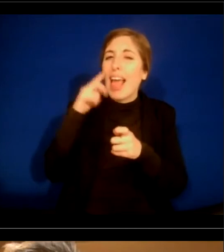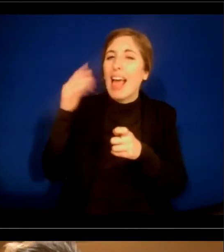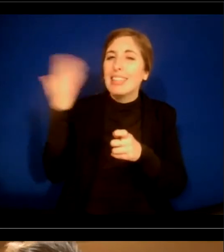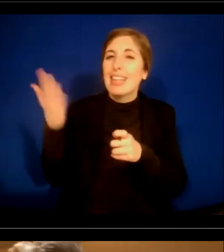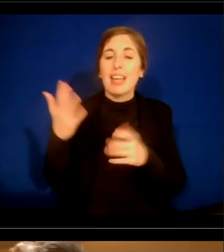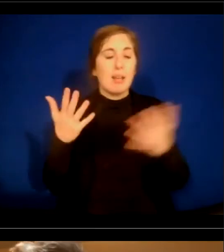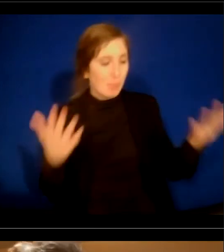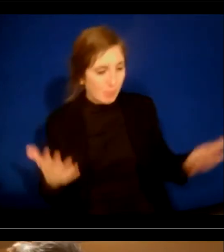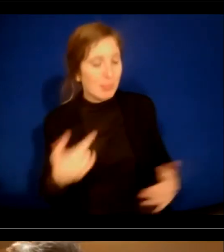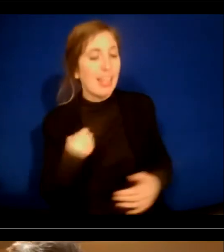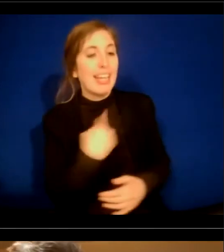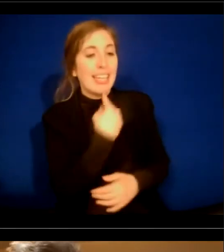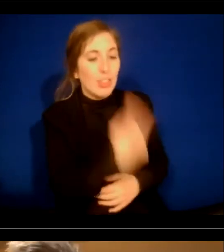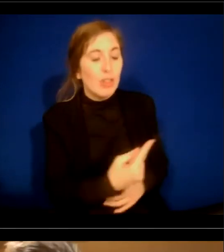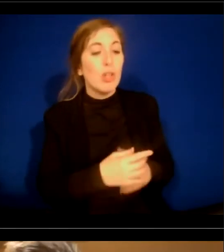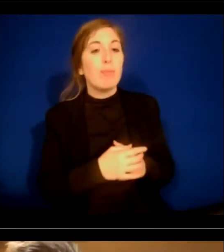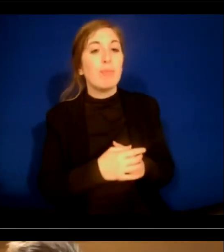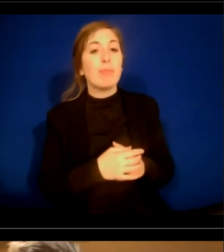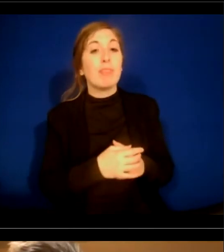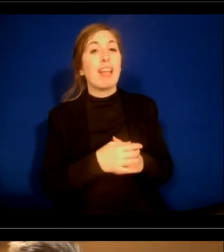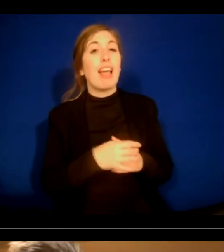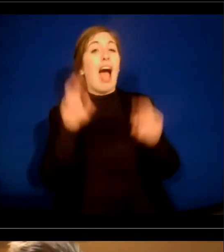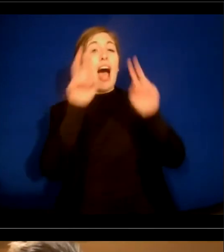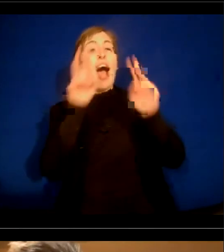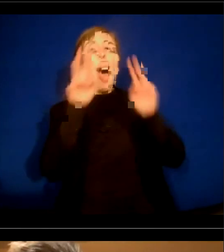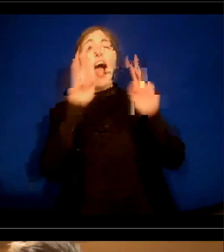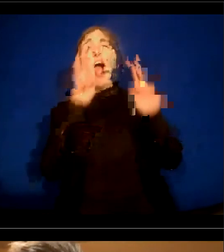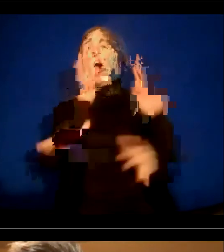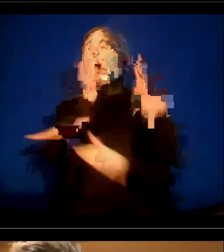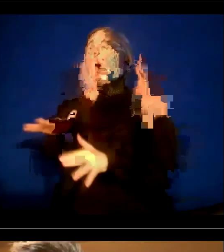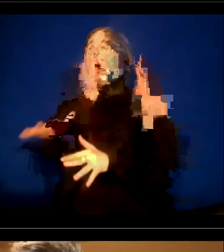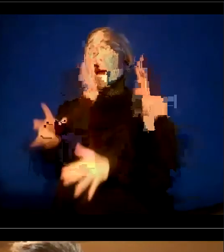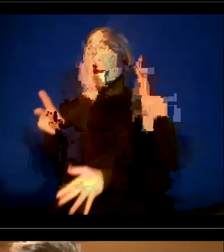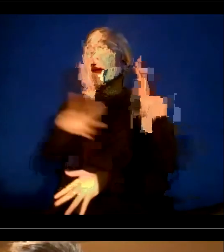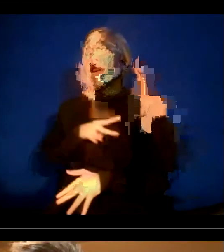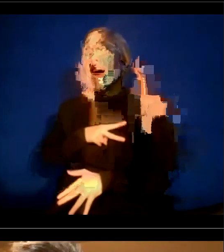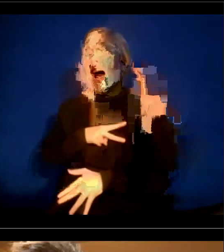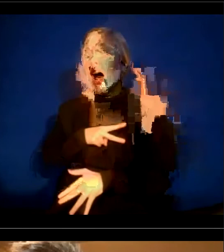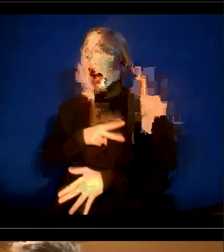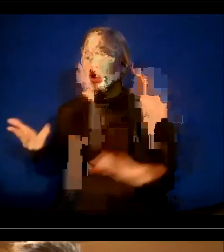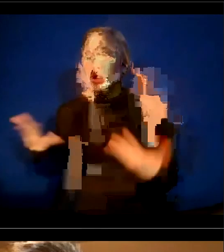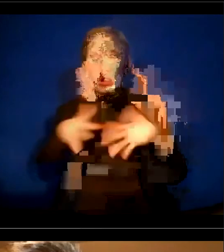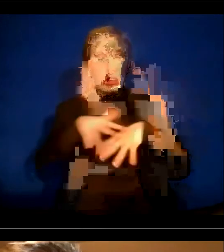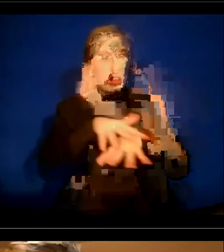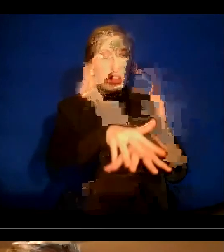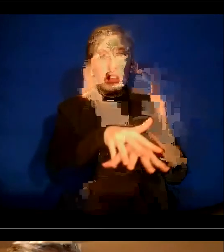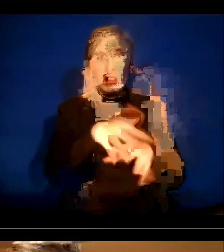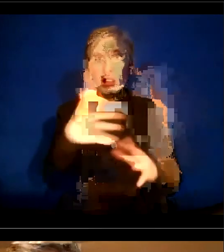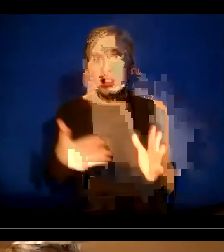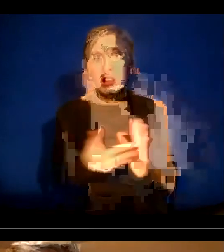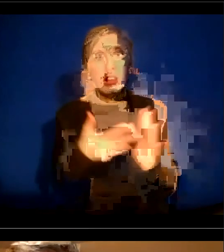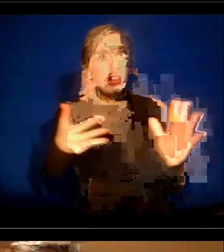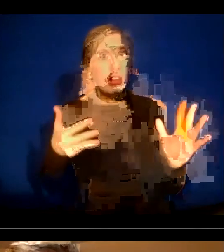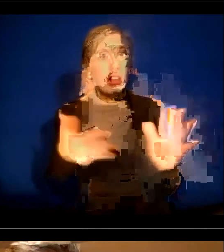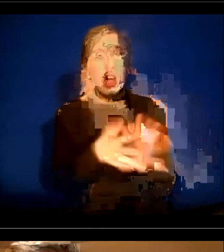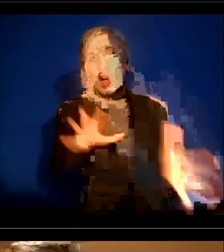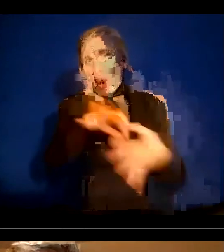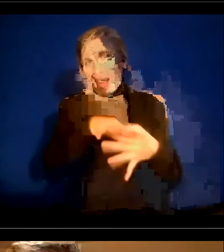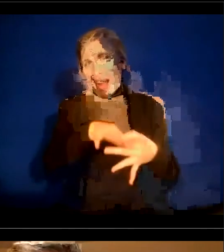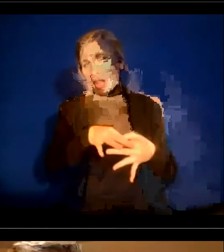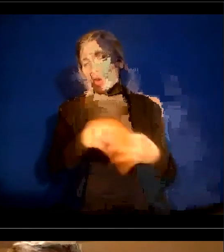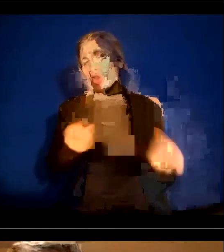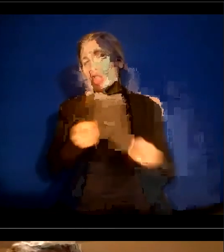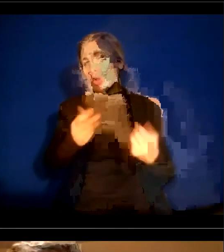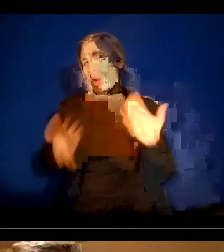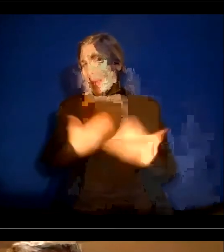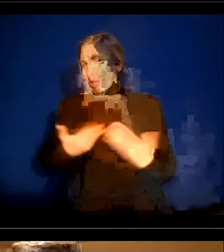Contezza di quante saranno delle associazioni, eccetera, che ci sarà, per carità, in questo momento delle grandi misure in maniera